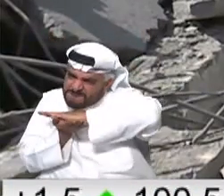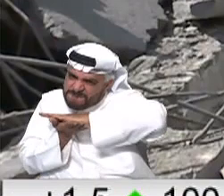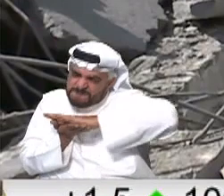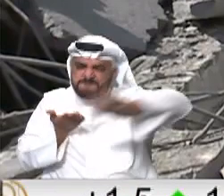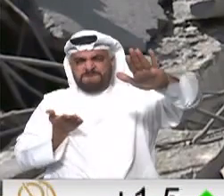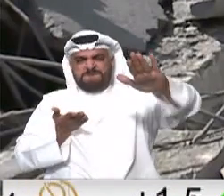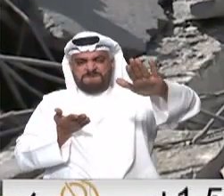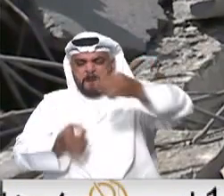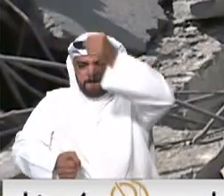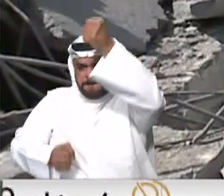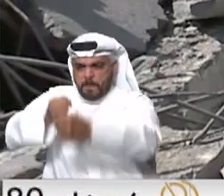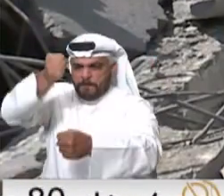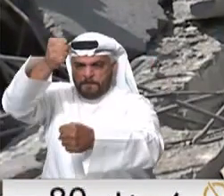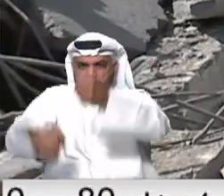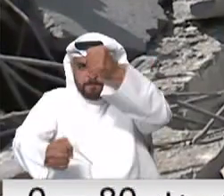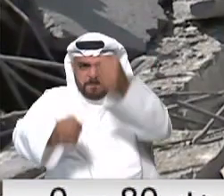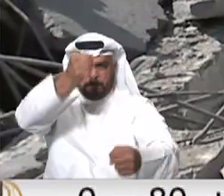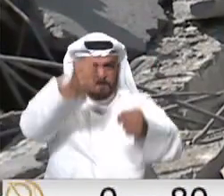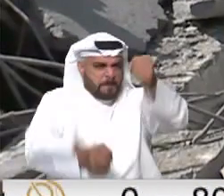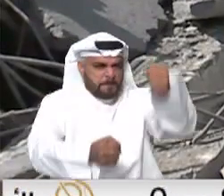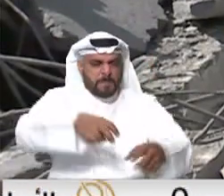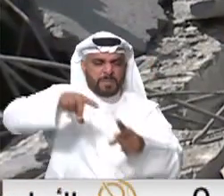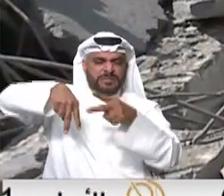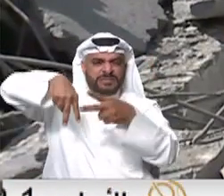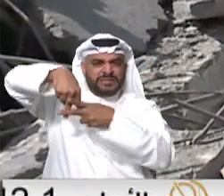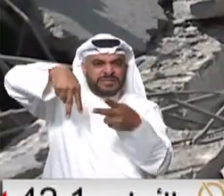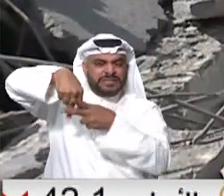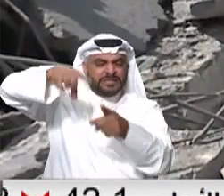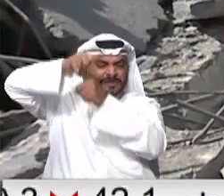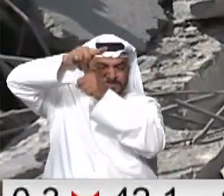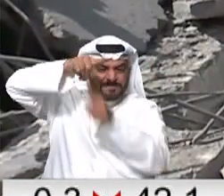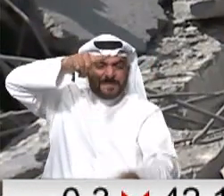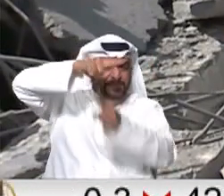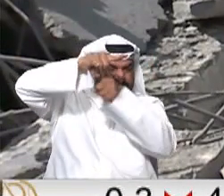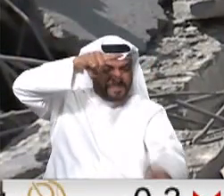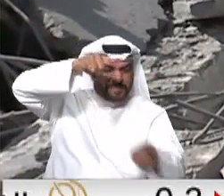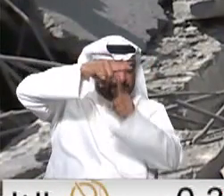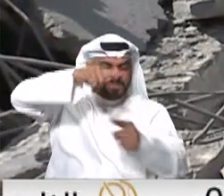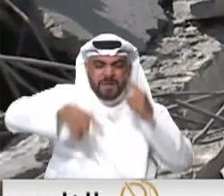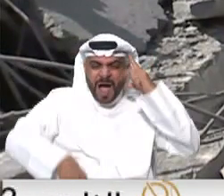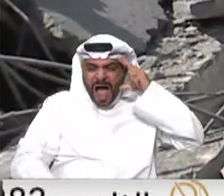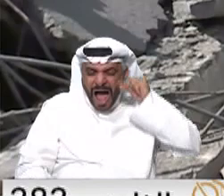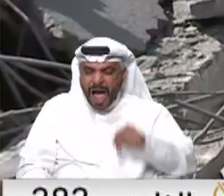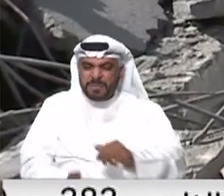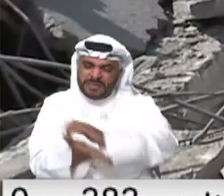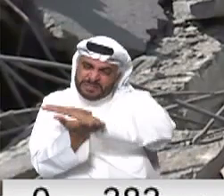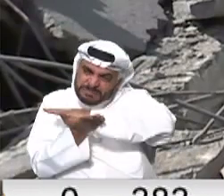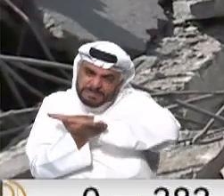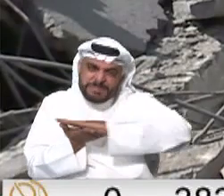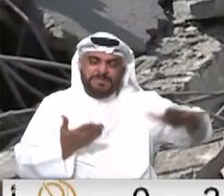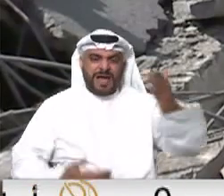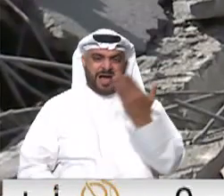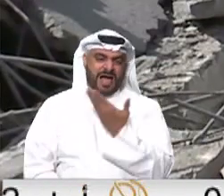بأكملها، وكأن شهية الاحتلال مفتوحة على طمس معالم مدينة